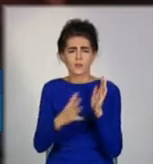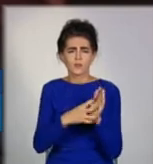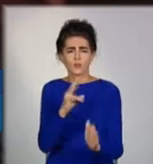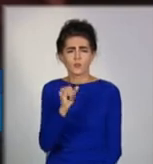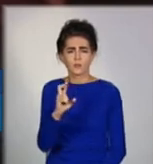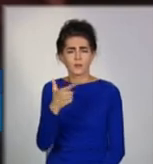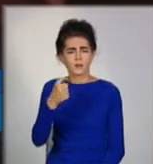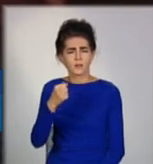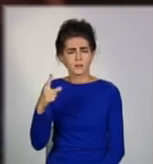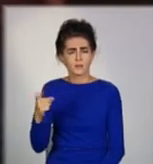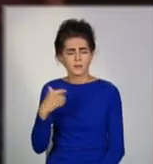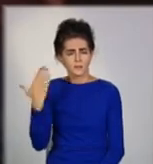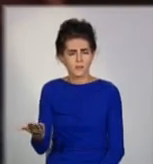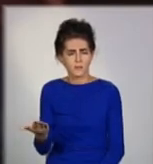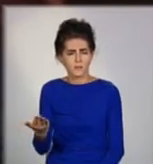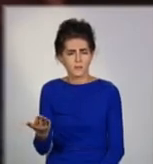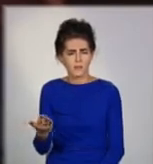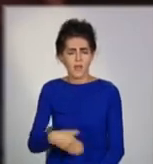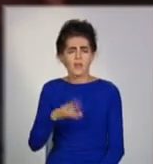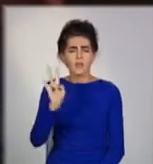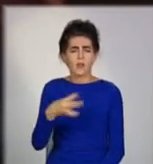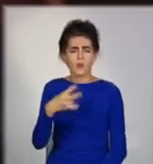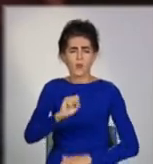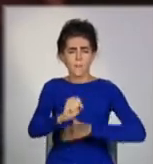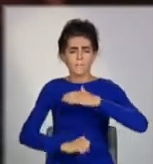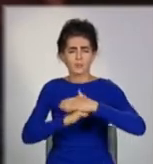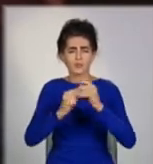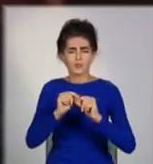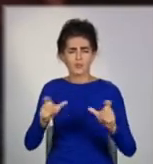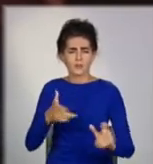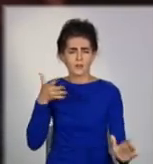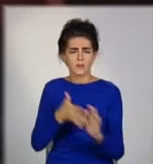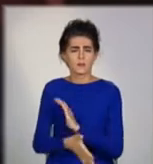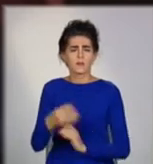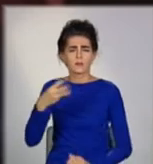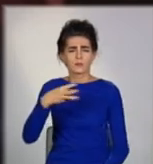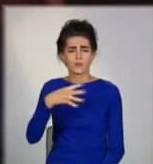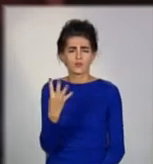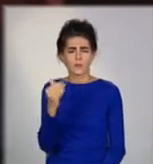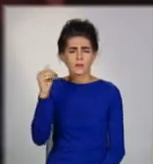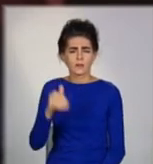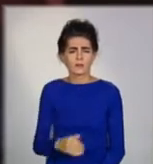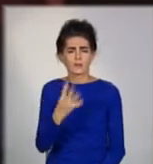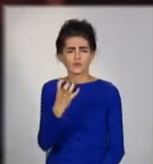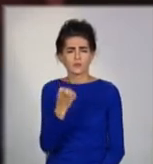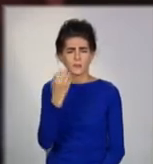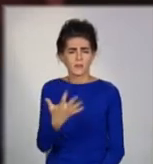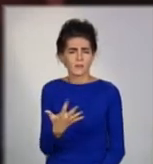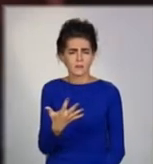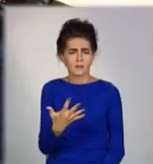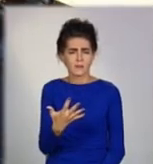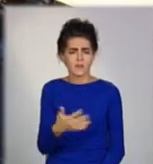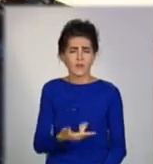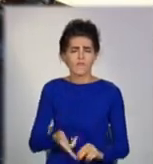газу. По Нікольській опорній школі ми потратили 34 415 тисяч